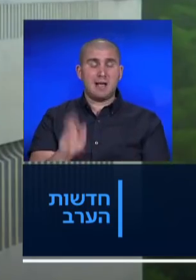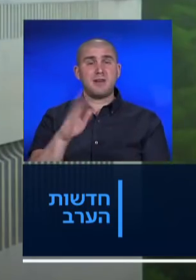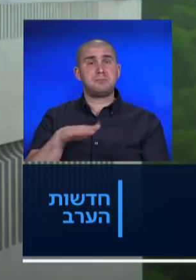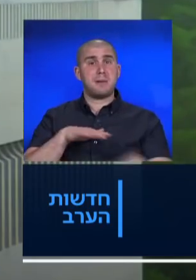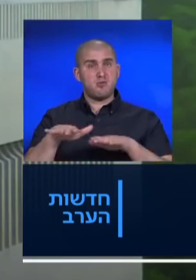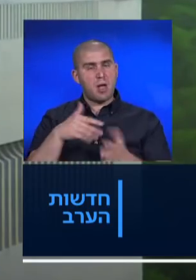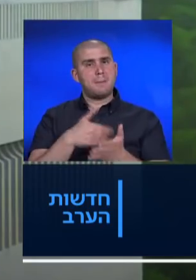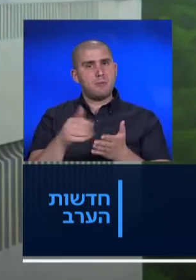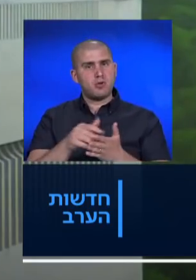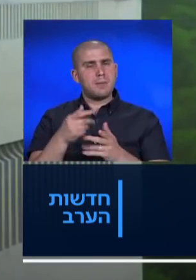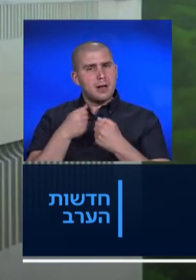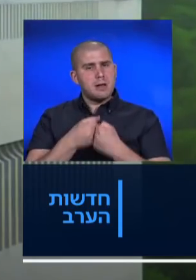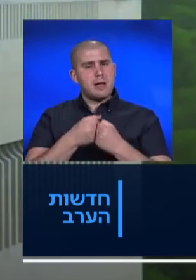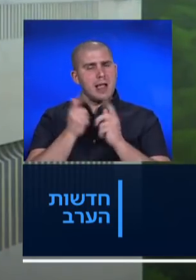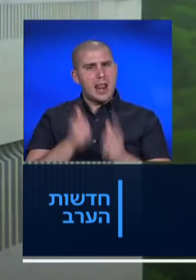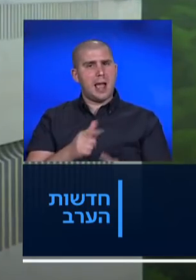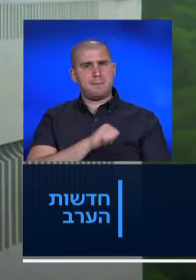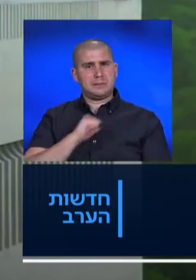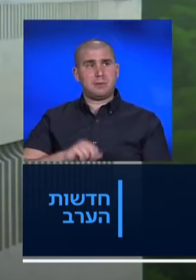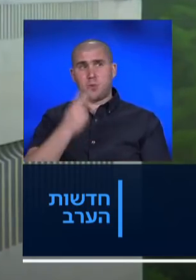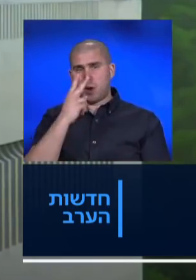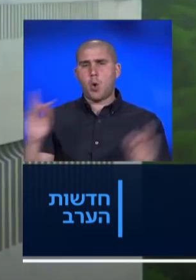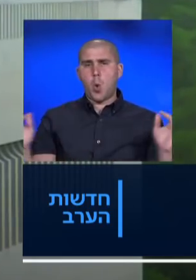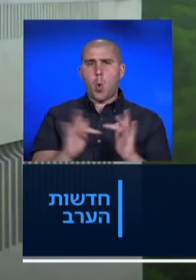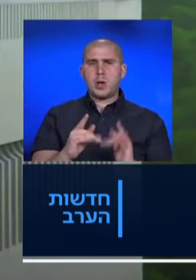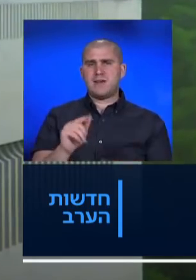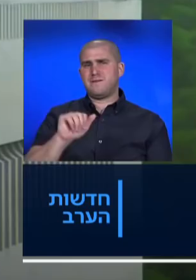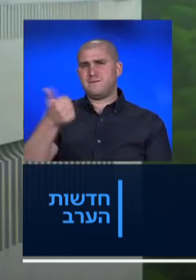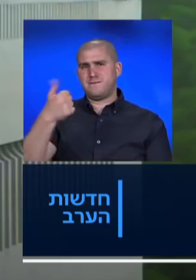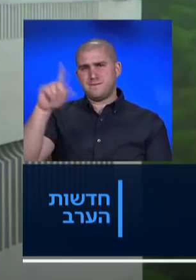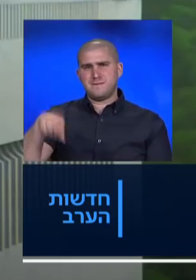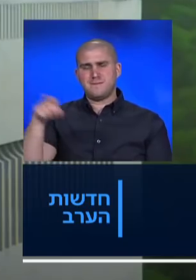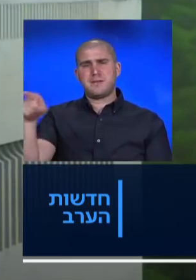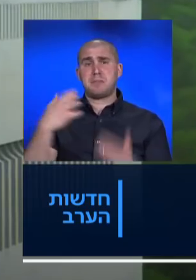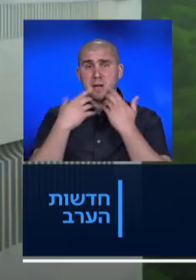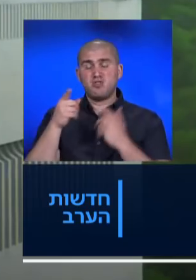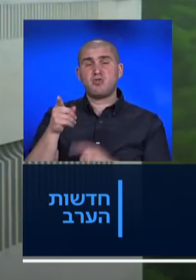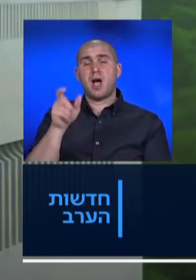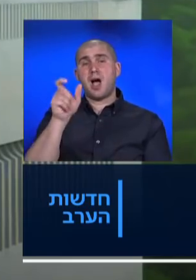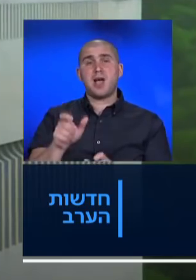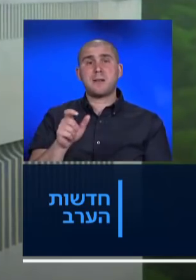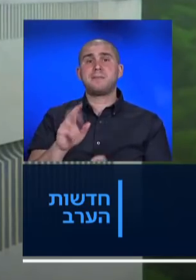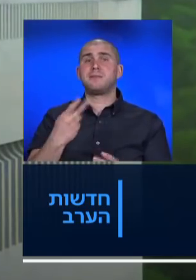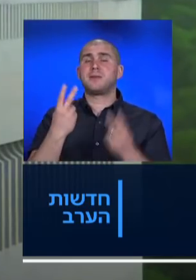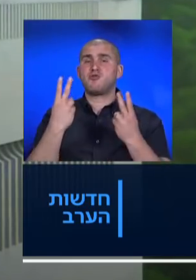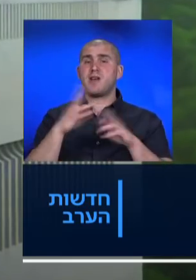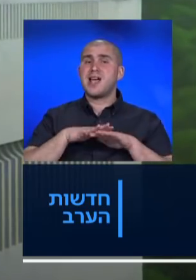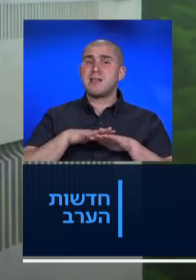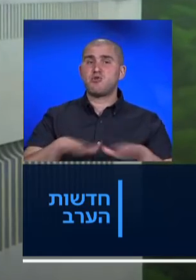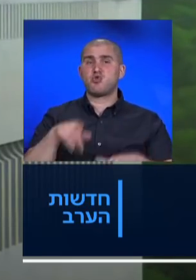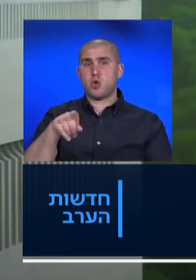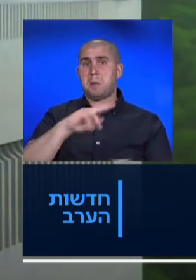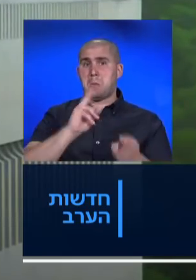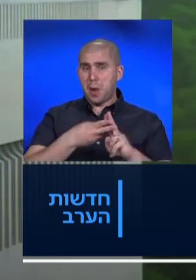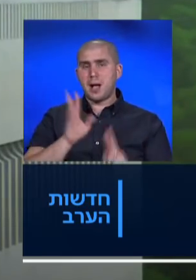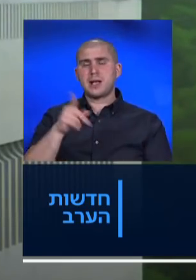להילחם בסין, הם רואים בה האויבת המרכזית בפרשה הזאת, הגורם המרכזי להתפשטות הקורונה בעולם, גם כשדוחות המודיעין